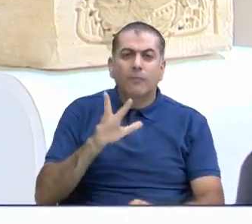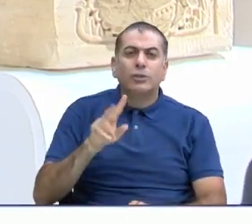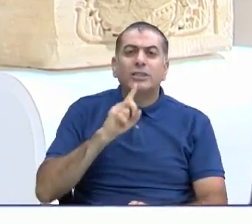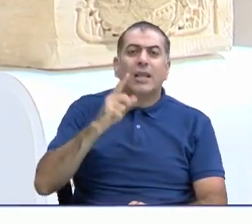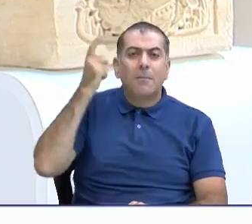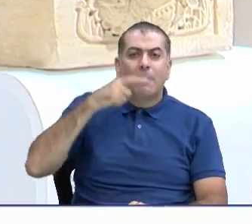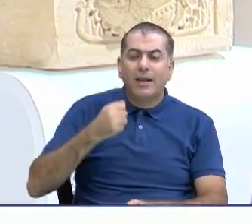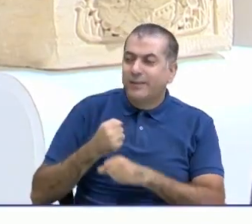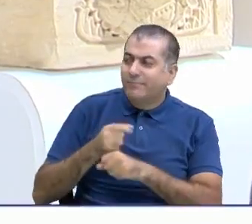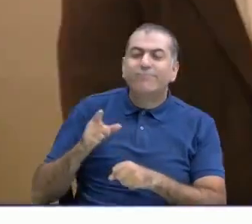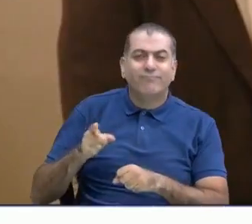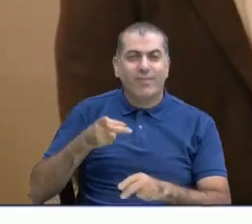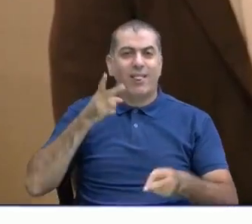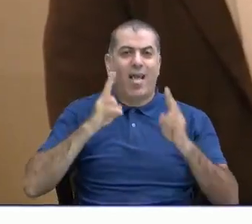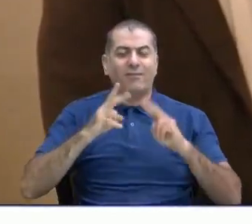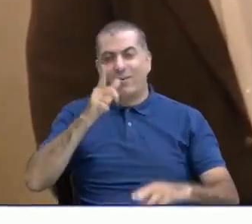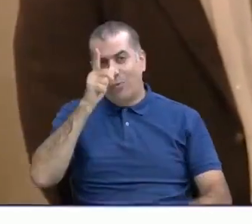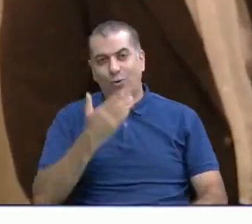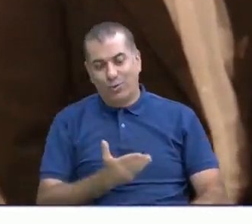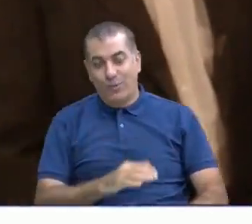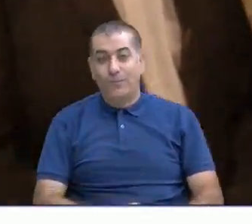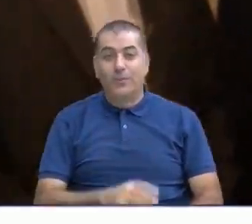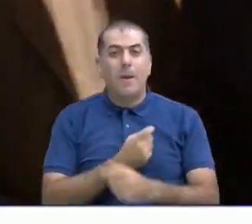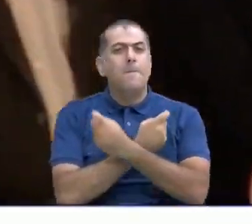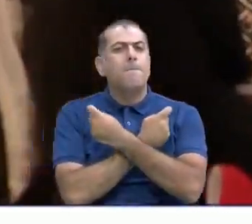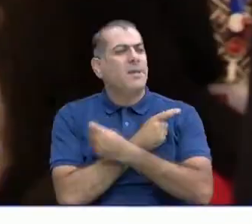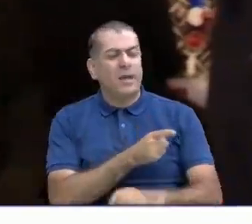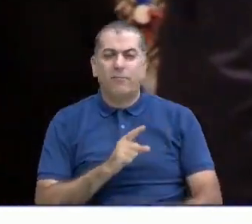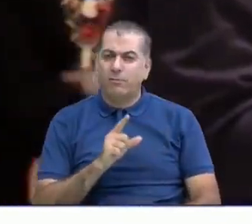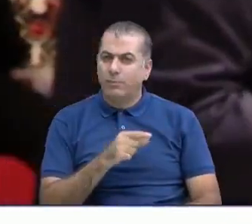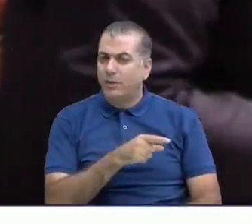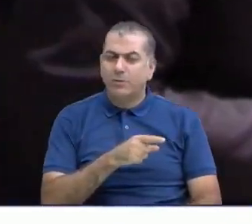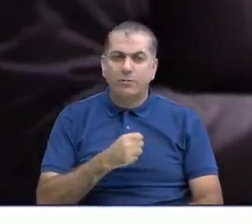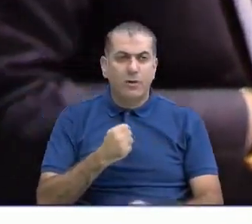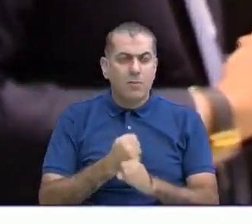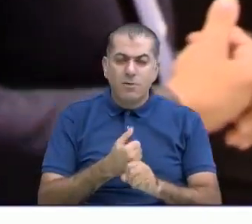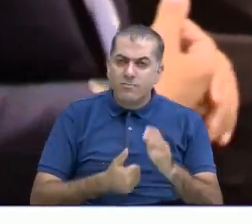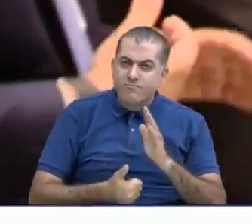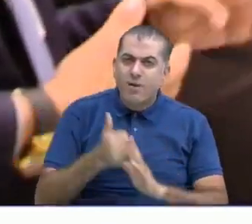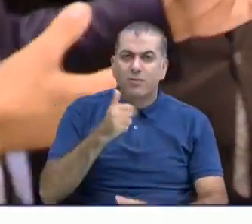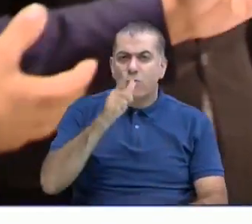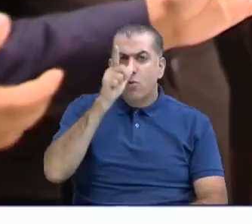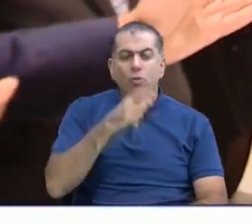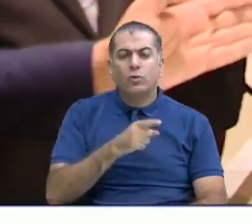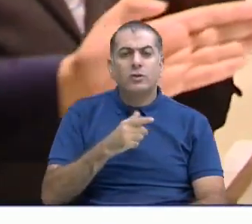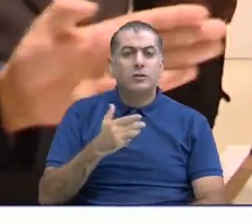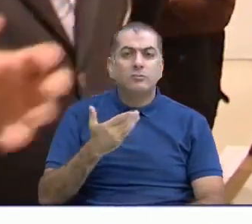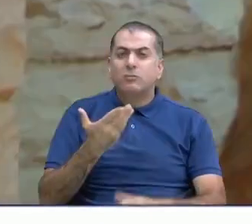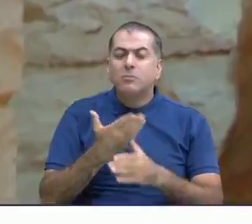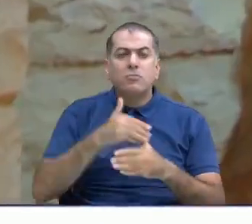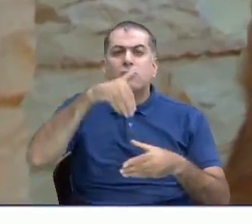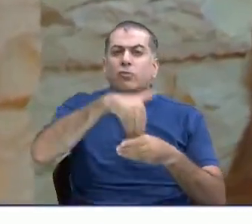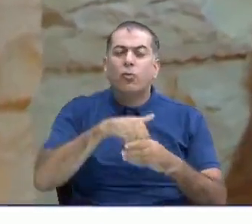الفضي ويعد هذا المتحف حقيقه انجازا وطنيا كبيرا جدا يحوي